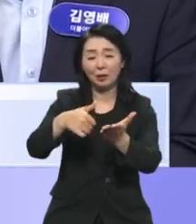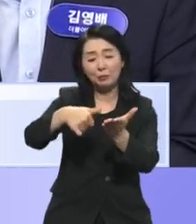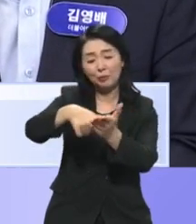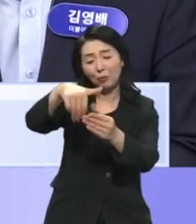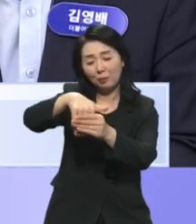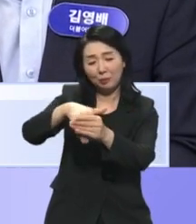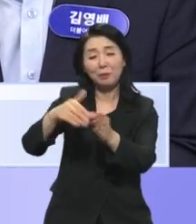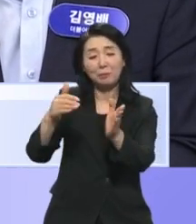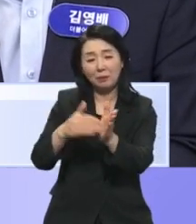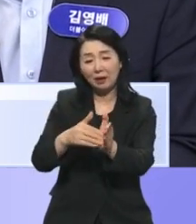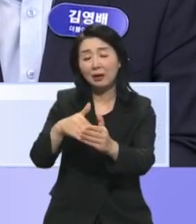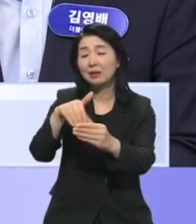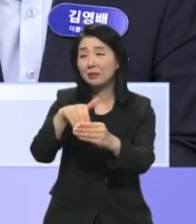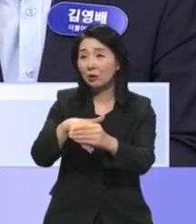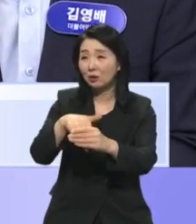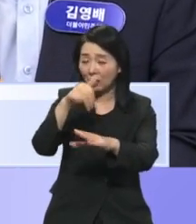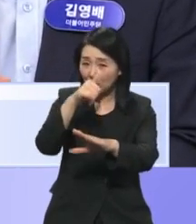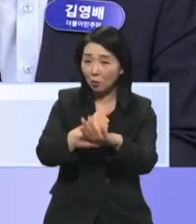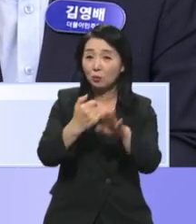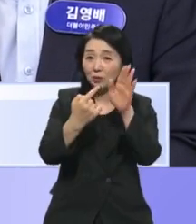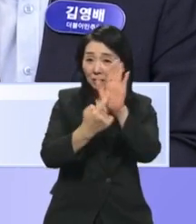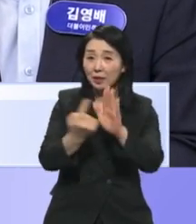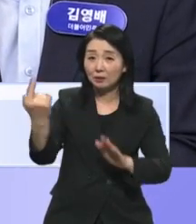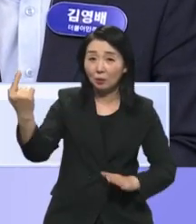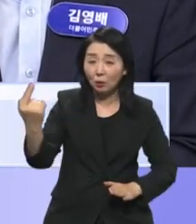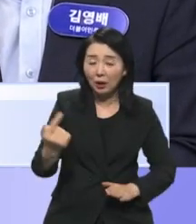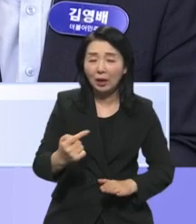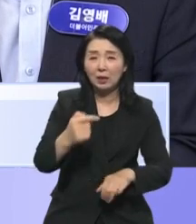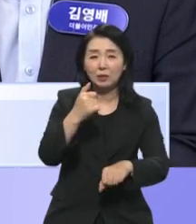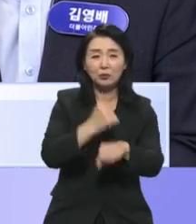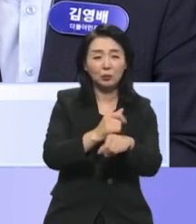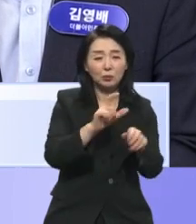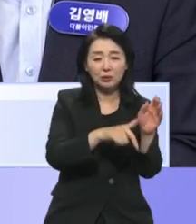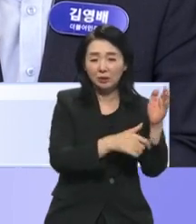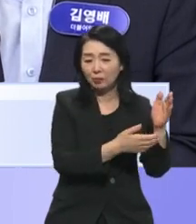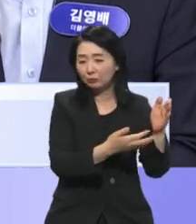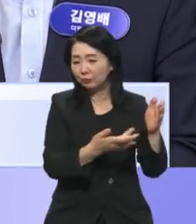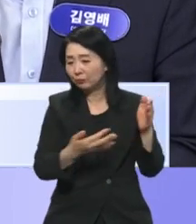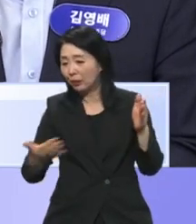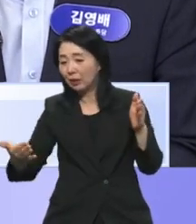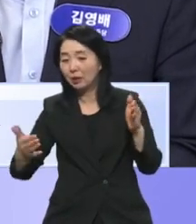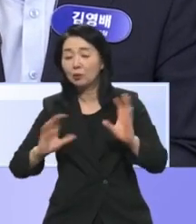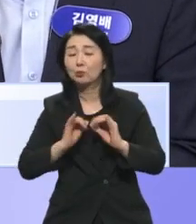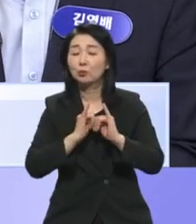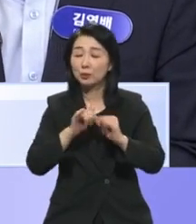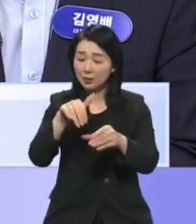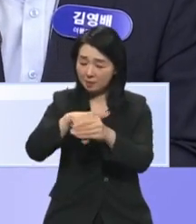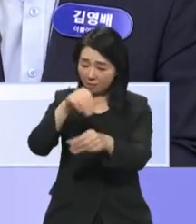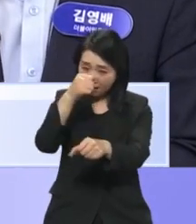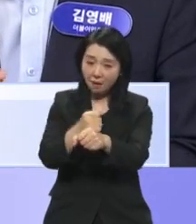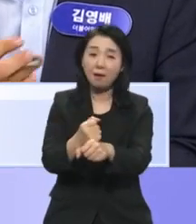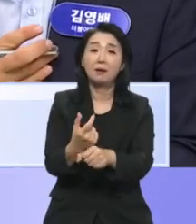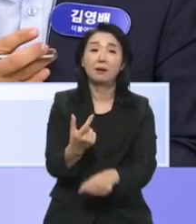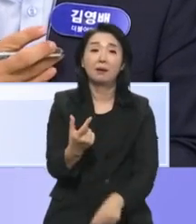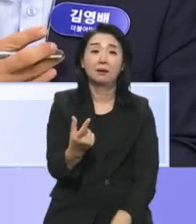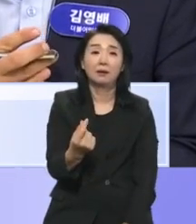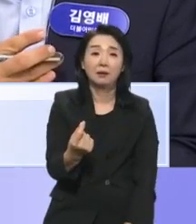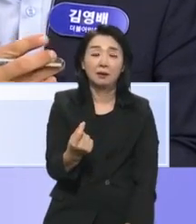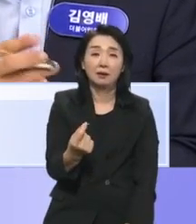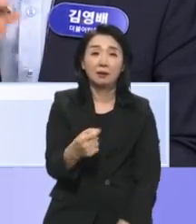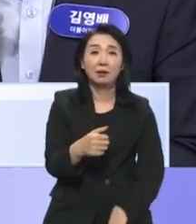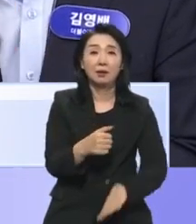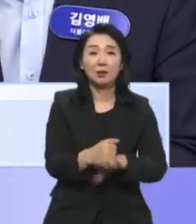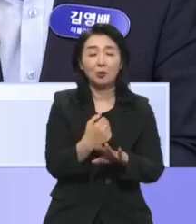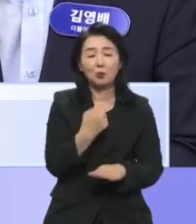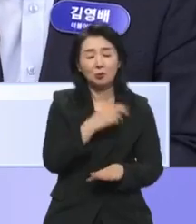선거로 하는 거 아닙니까 결국 지나고 나서 국민들이 표로 심판 할 거니까 이 목숨